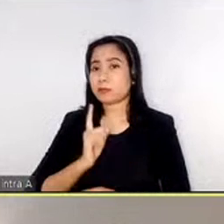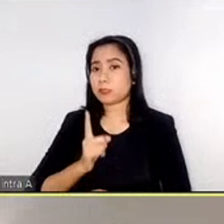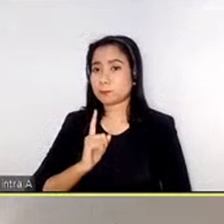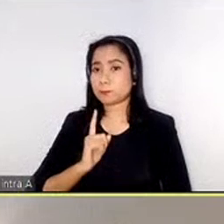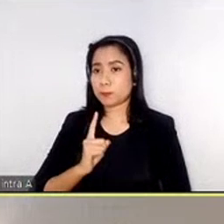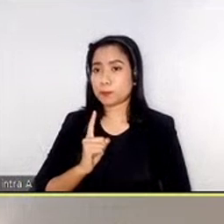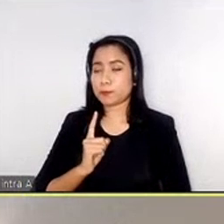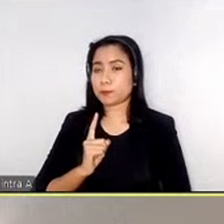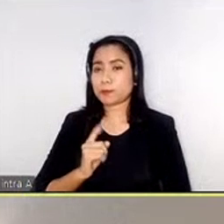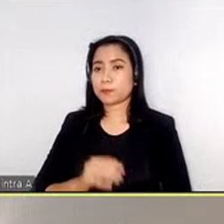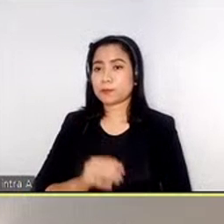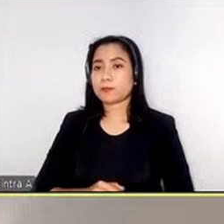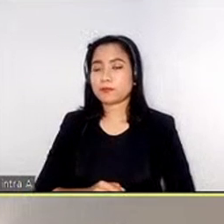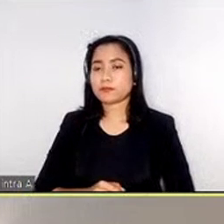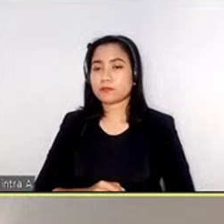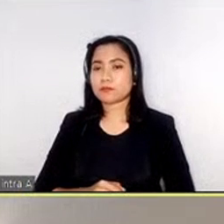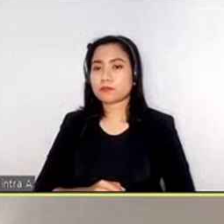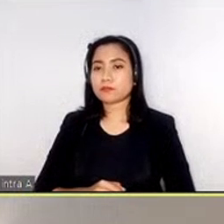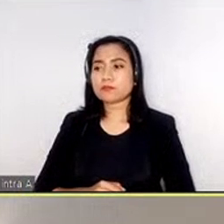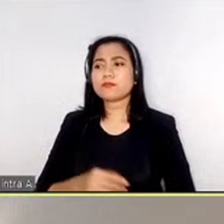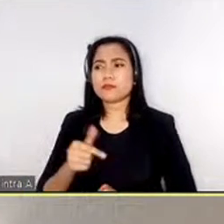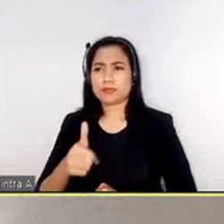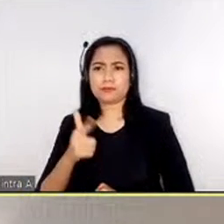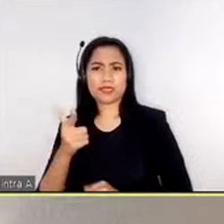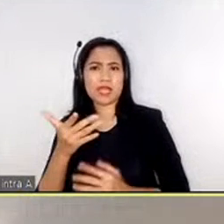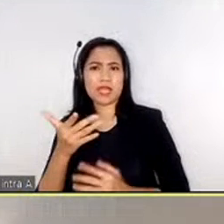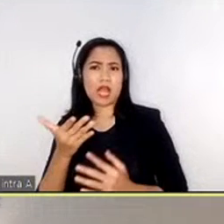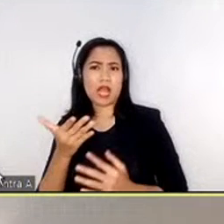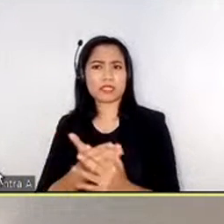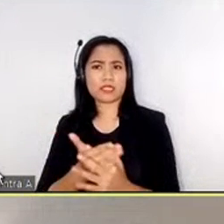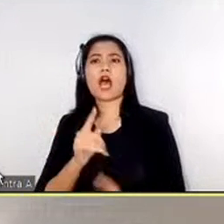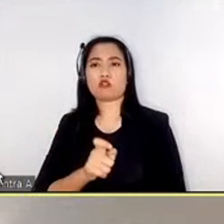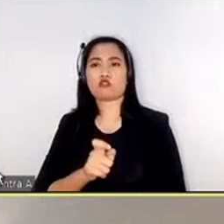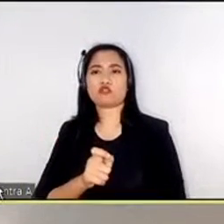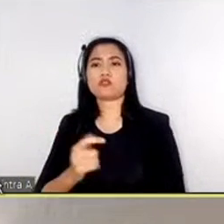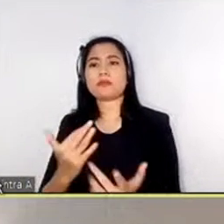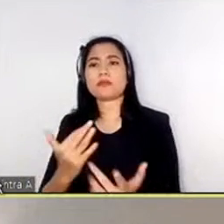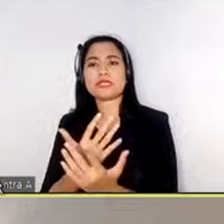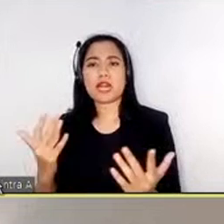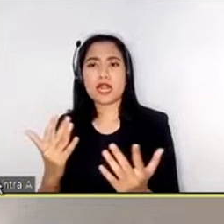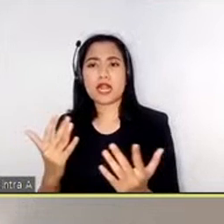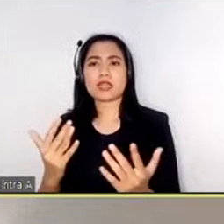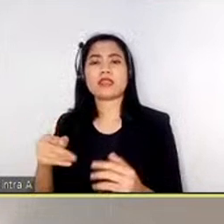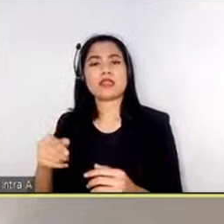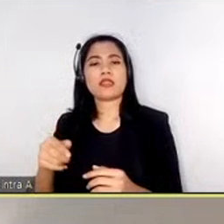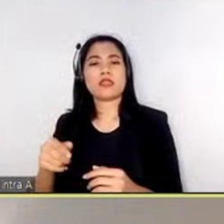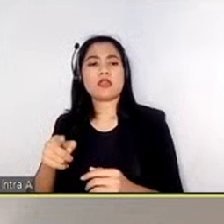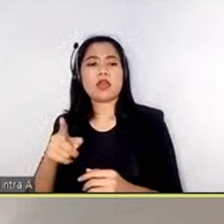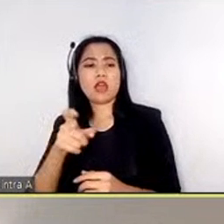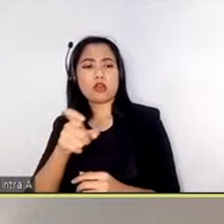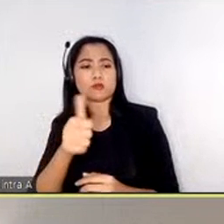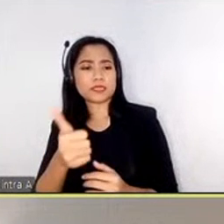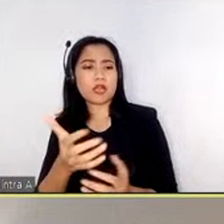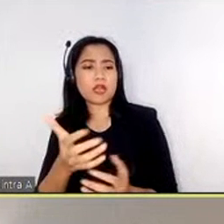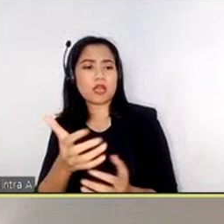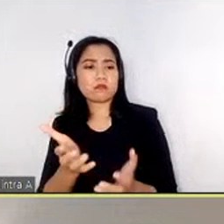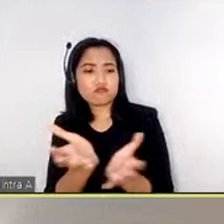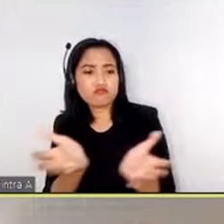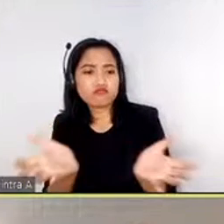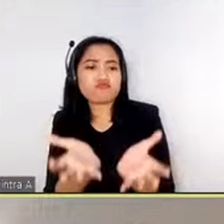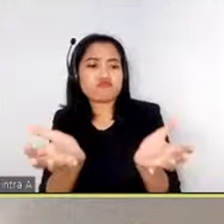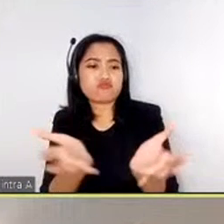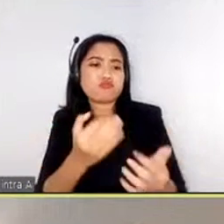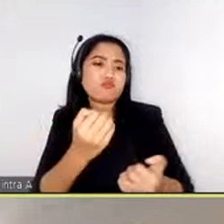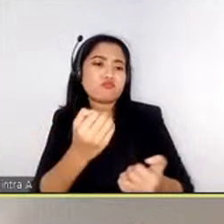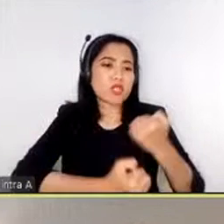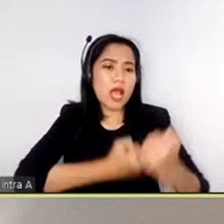e harus dapat diakses dan masyarakat Sipil bisa mendorong e perusahaan agar patuh